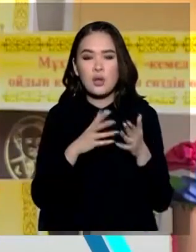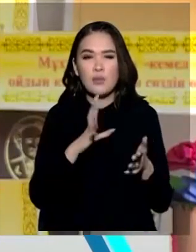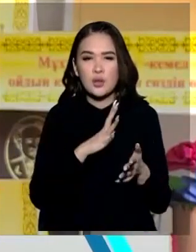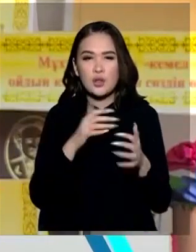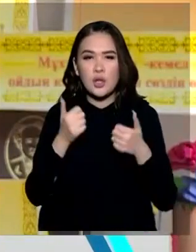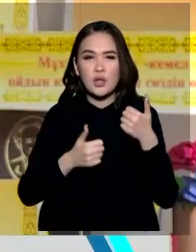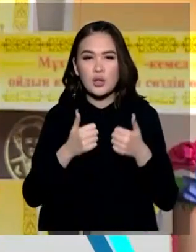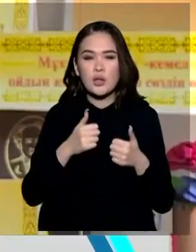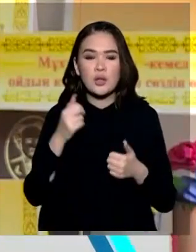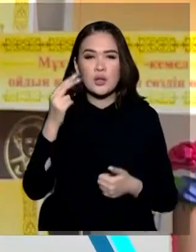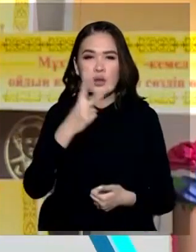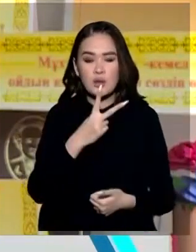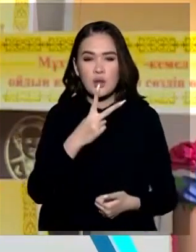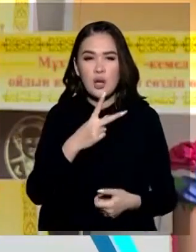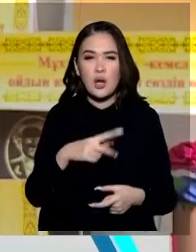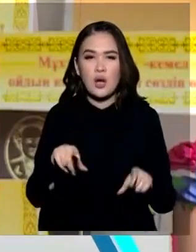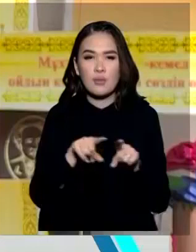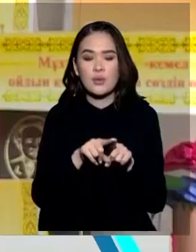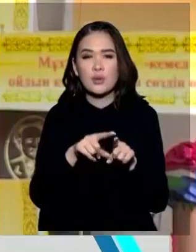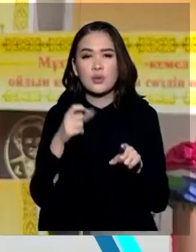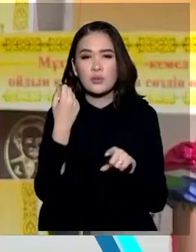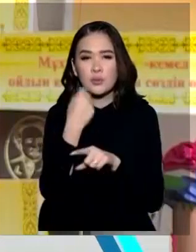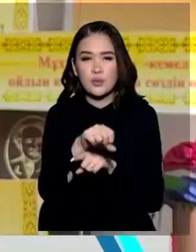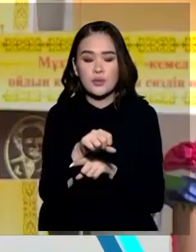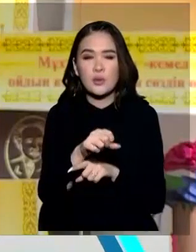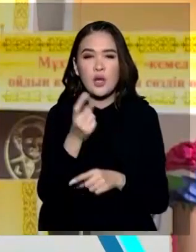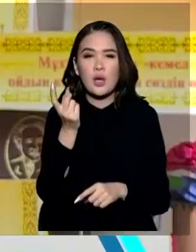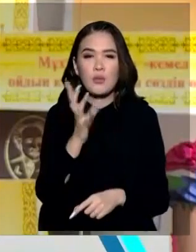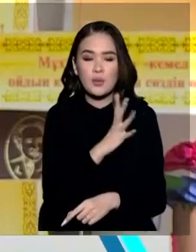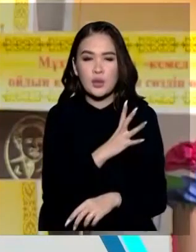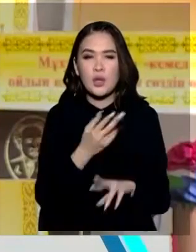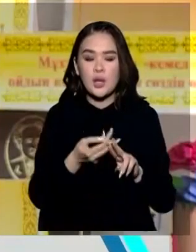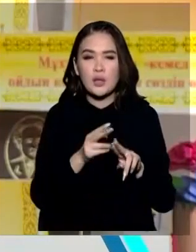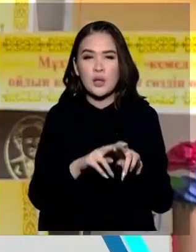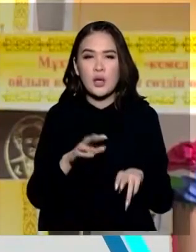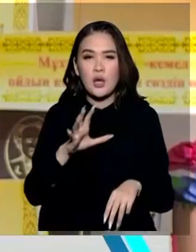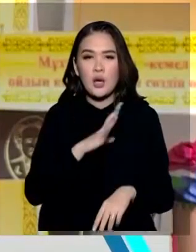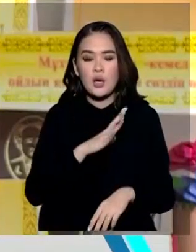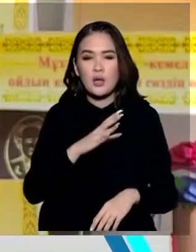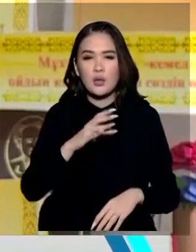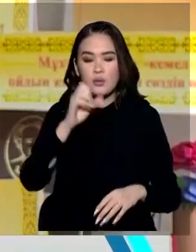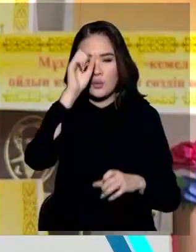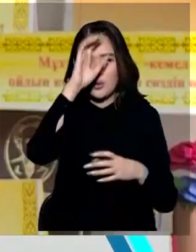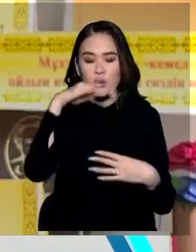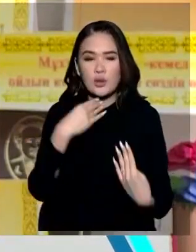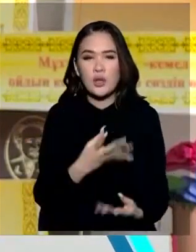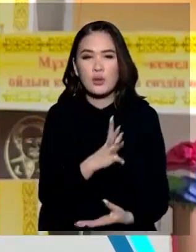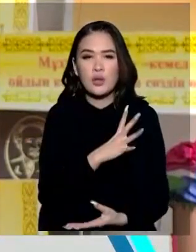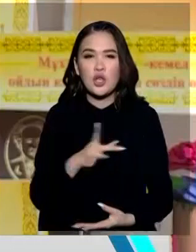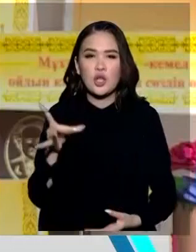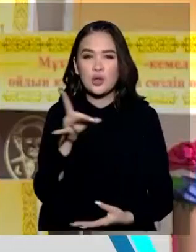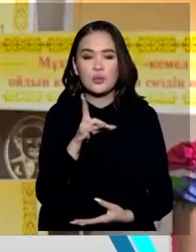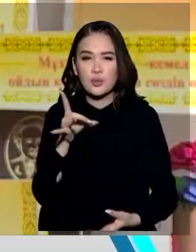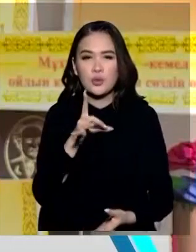барып, оның екі кезеңінен де жүлделі болып қайттық. Енді Алла қаласа, Жан Сұлтан республикаға